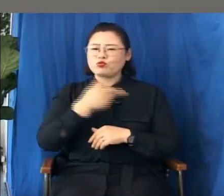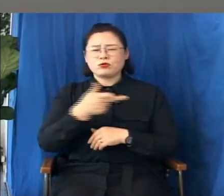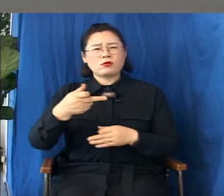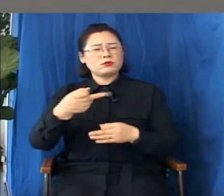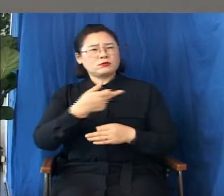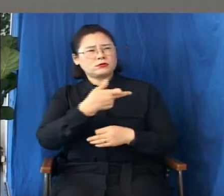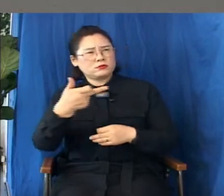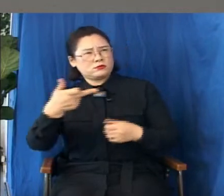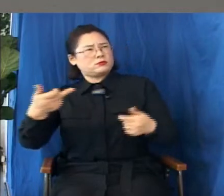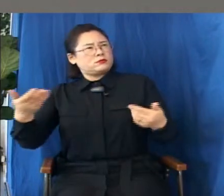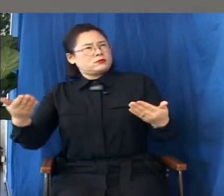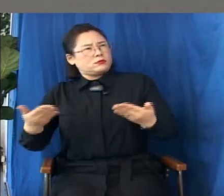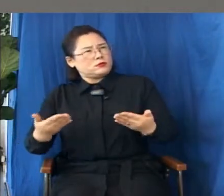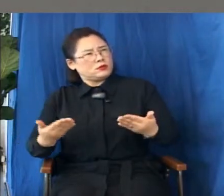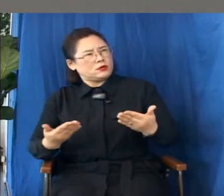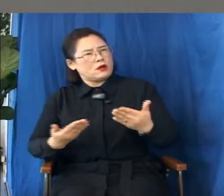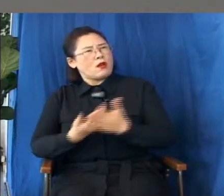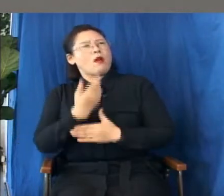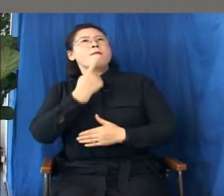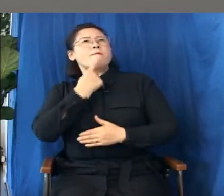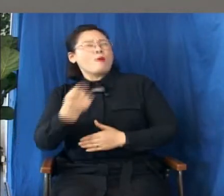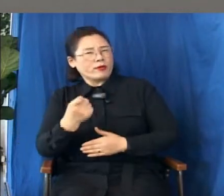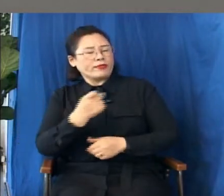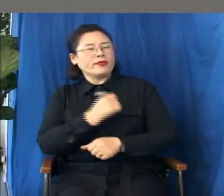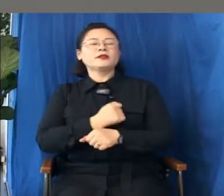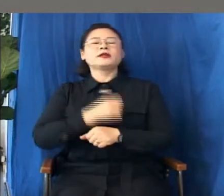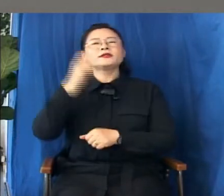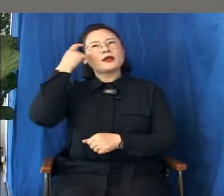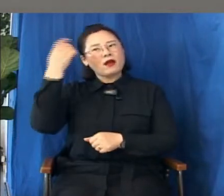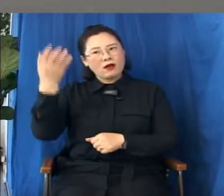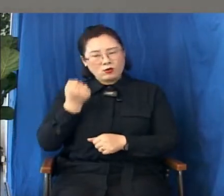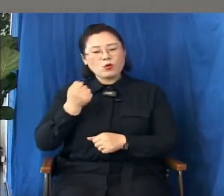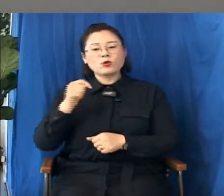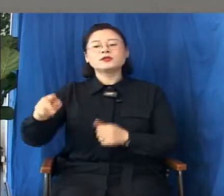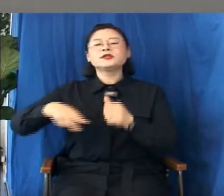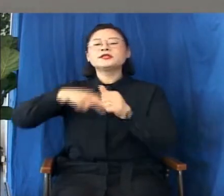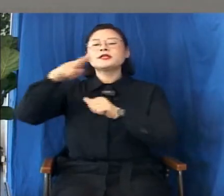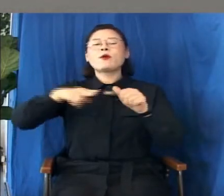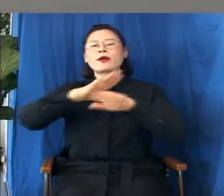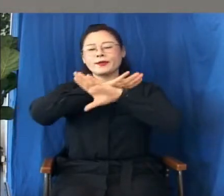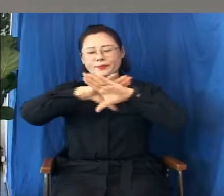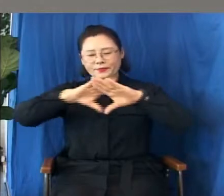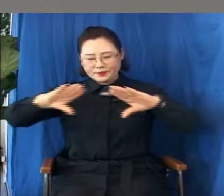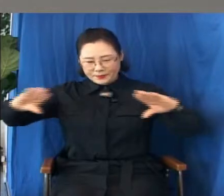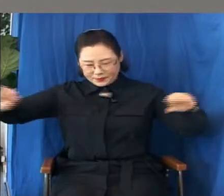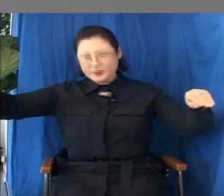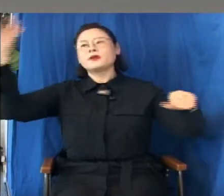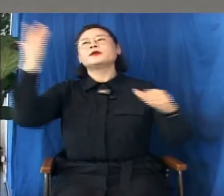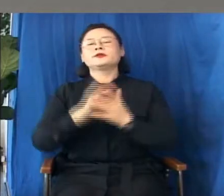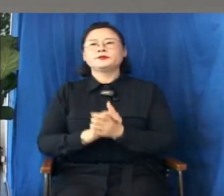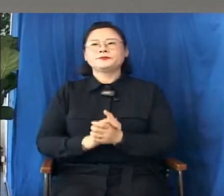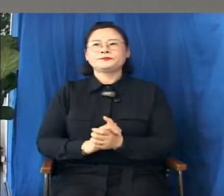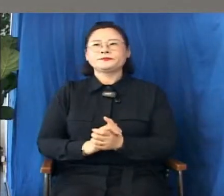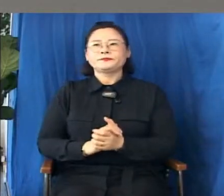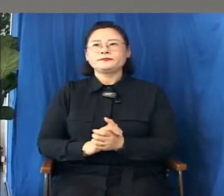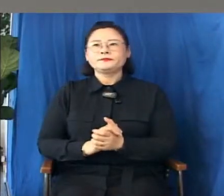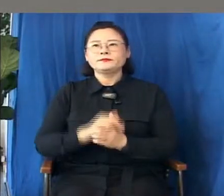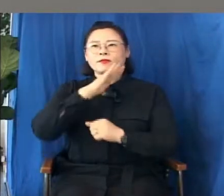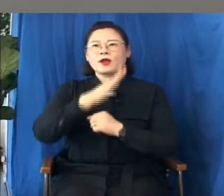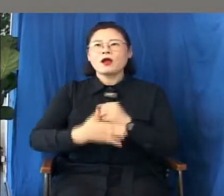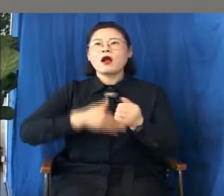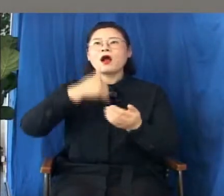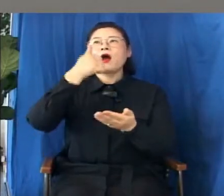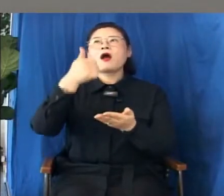뻔했구나. 이런 생각이 든 거죠. 그러면서 그 상황이 정리가 되는 것을 우리가 보게 됩니다. 아,